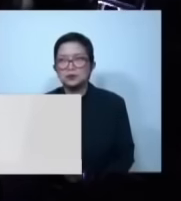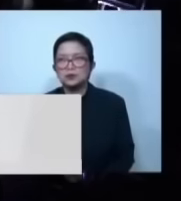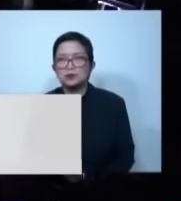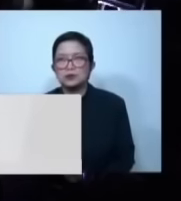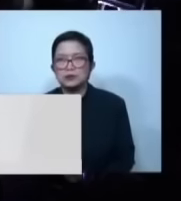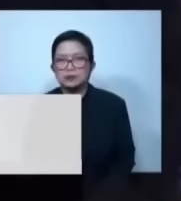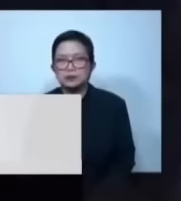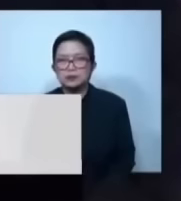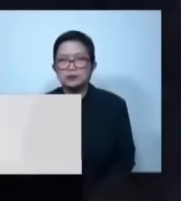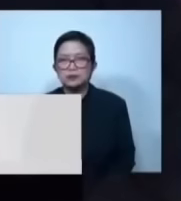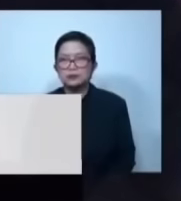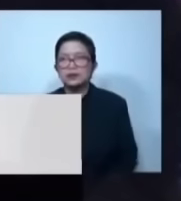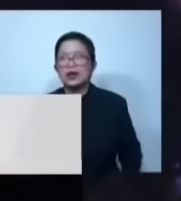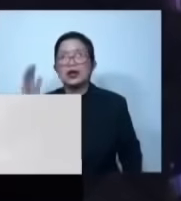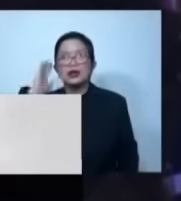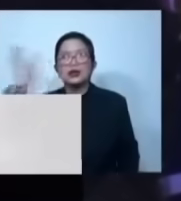disilakan